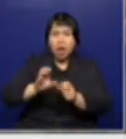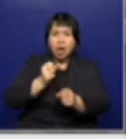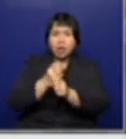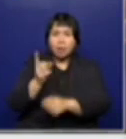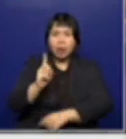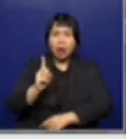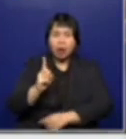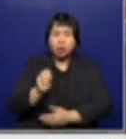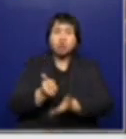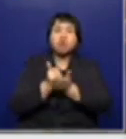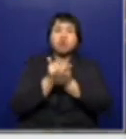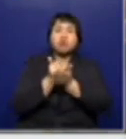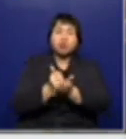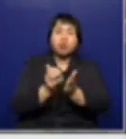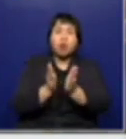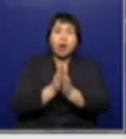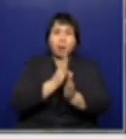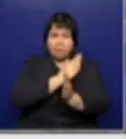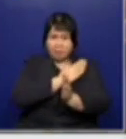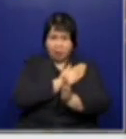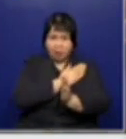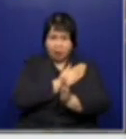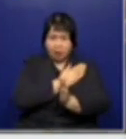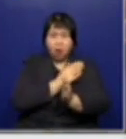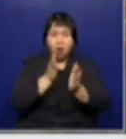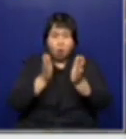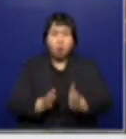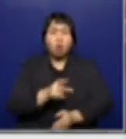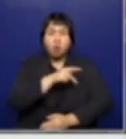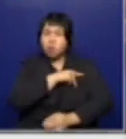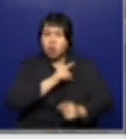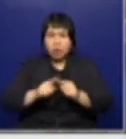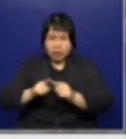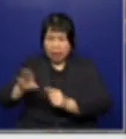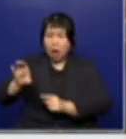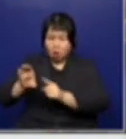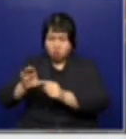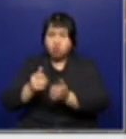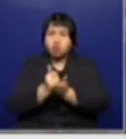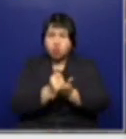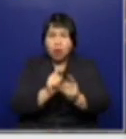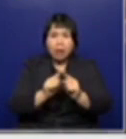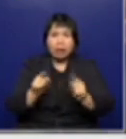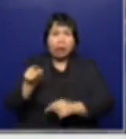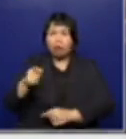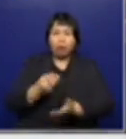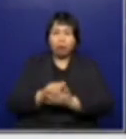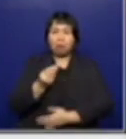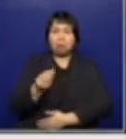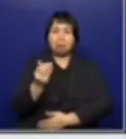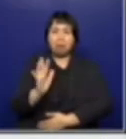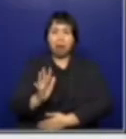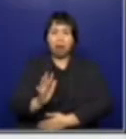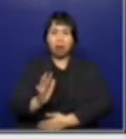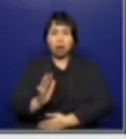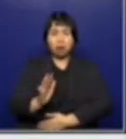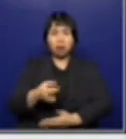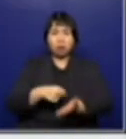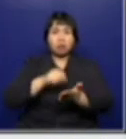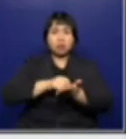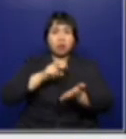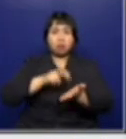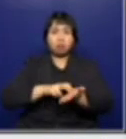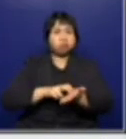แก่พระสงฆ์แก่พุทธศาสนิกชนชาวพุทธแต่ท่านวันนี้ท่านไม่ให้อ่ะท่านไม่เซ็นรับร